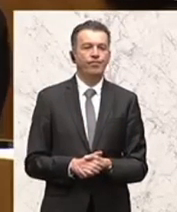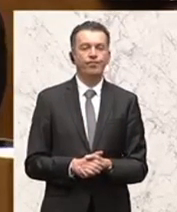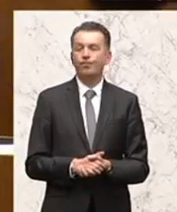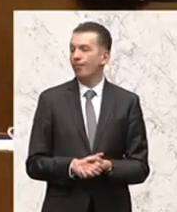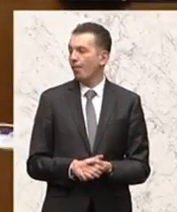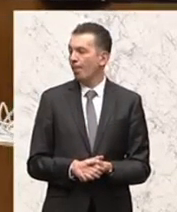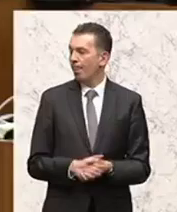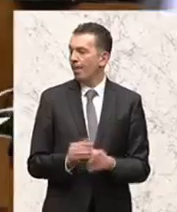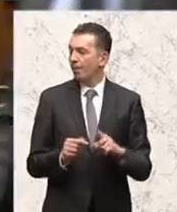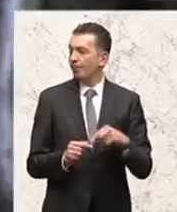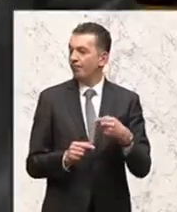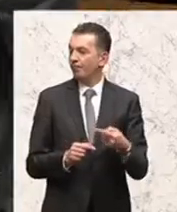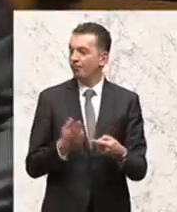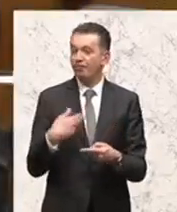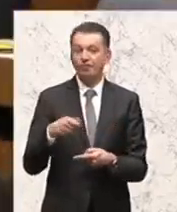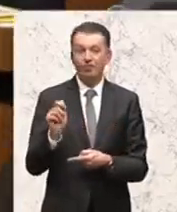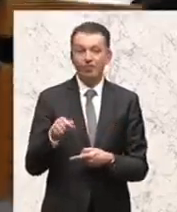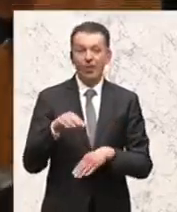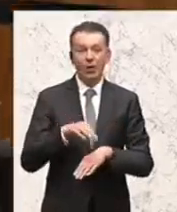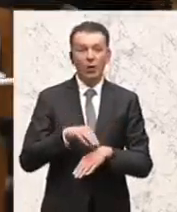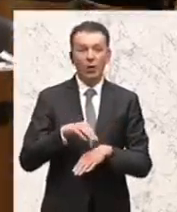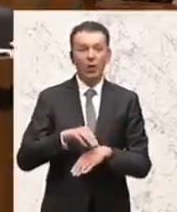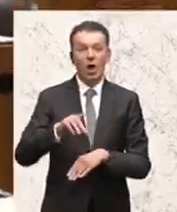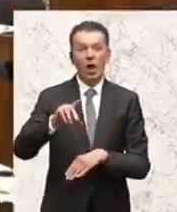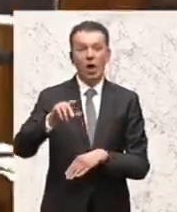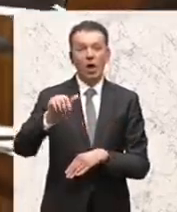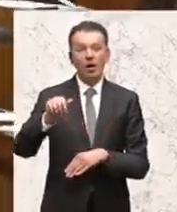Konflikte müssten vor Ort gelöst werden, argumentiert Christoph Hagen vom Team